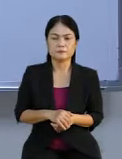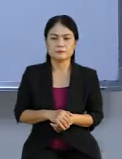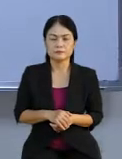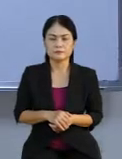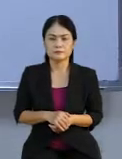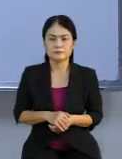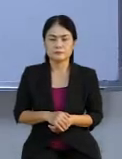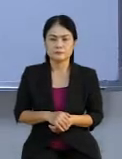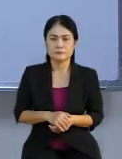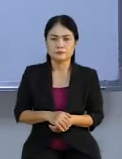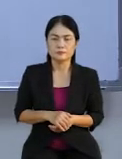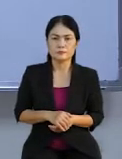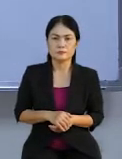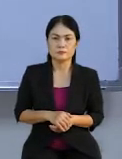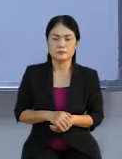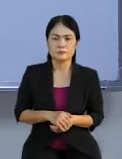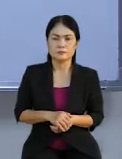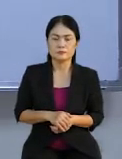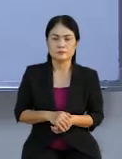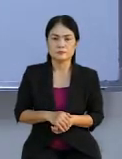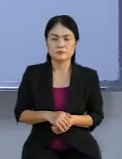bà tỏ